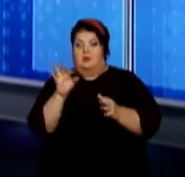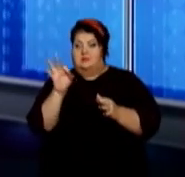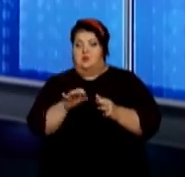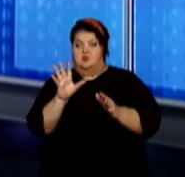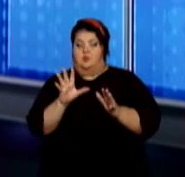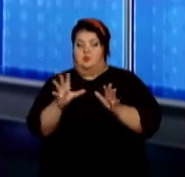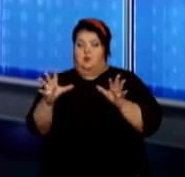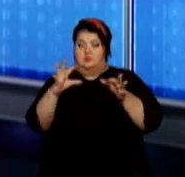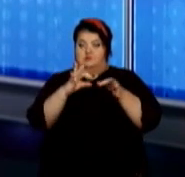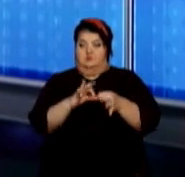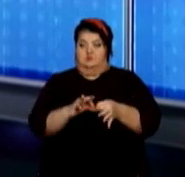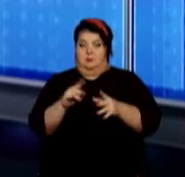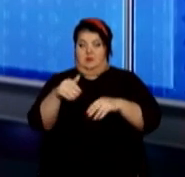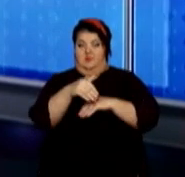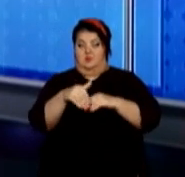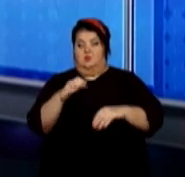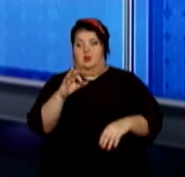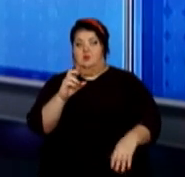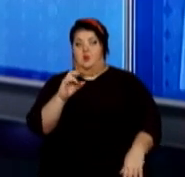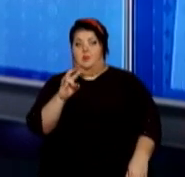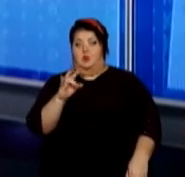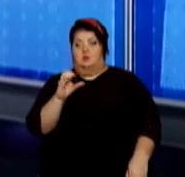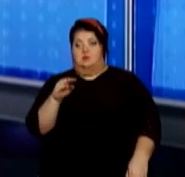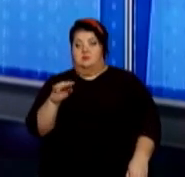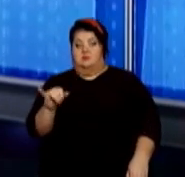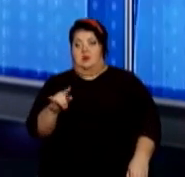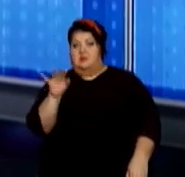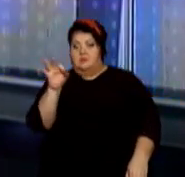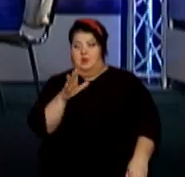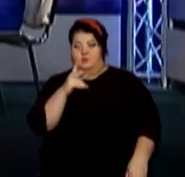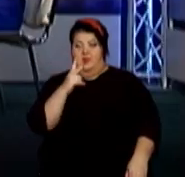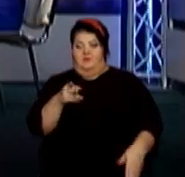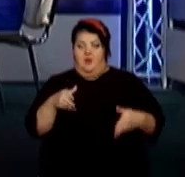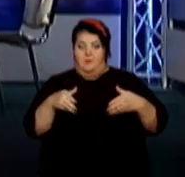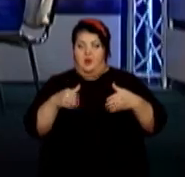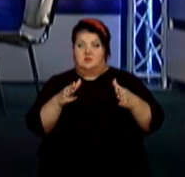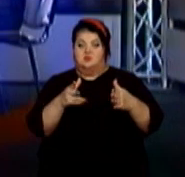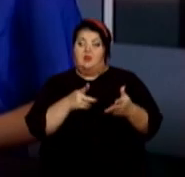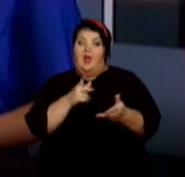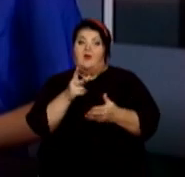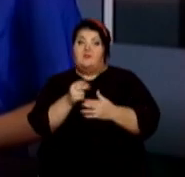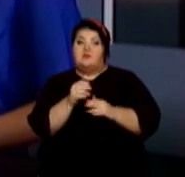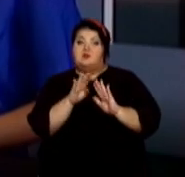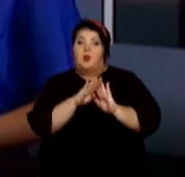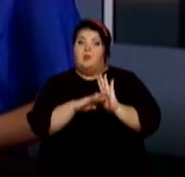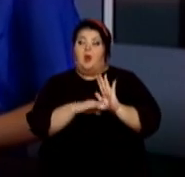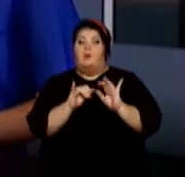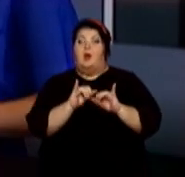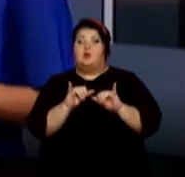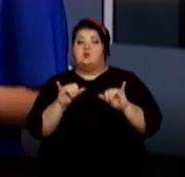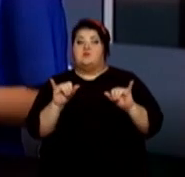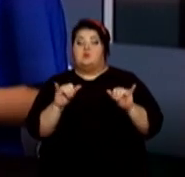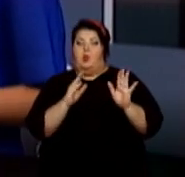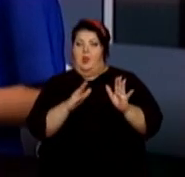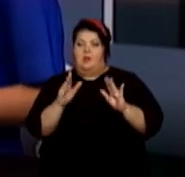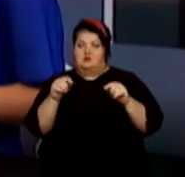в вулицю Соборності на цій ділянці. Тож там одразу буде два маршрути. А фінансування програми розвитку велоінфраструктури лише